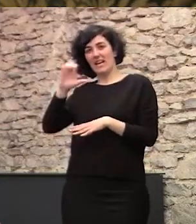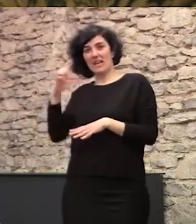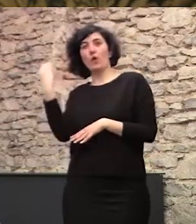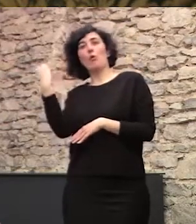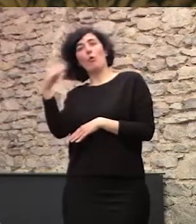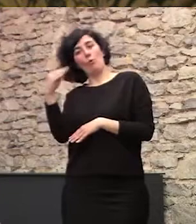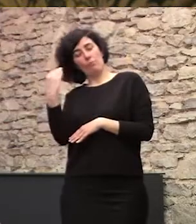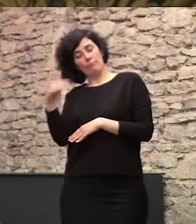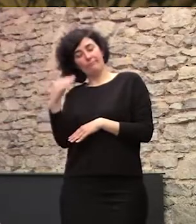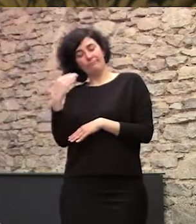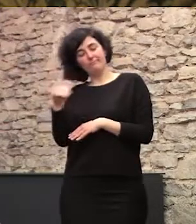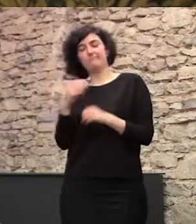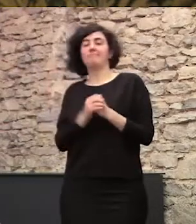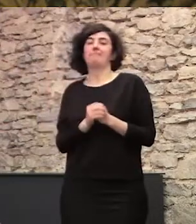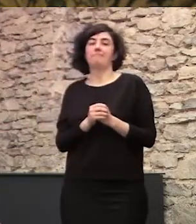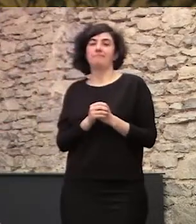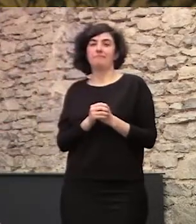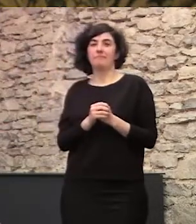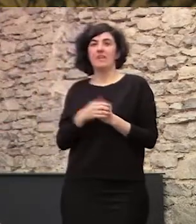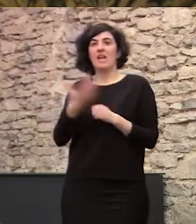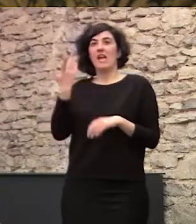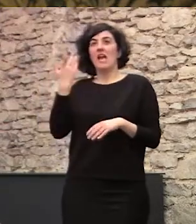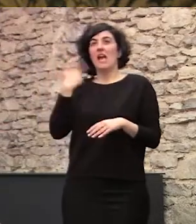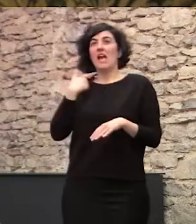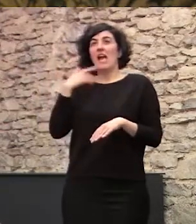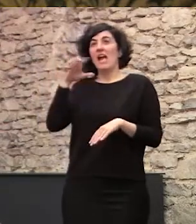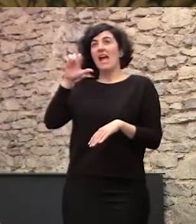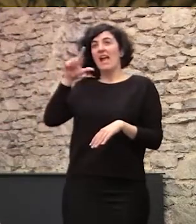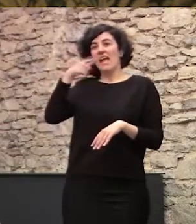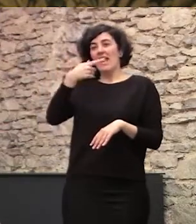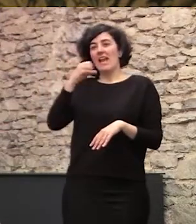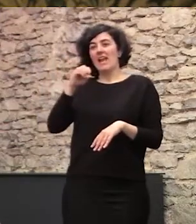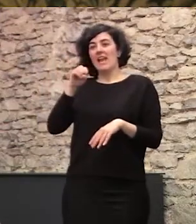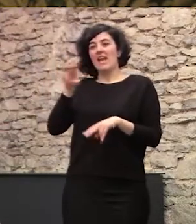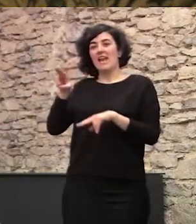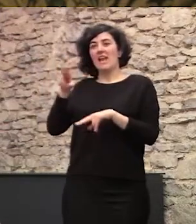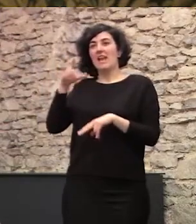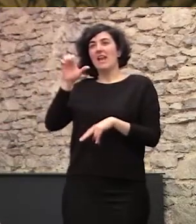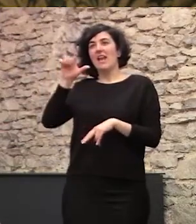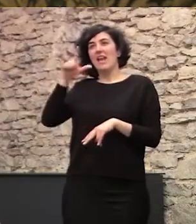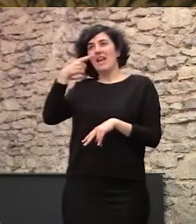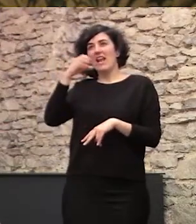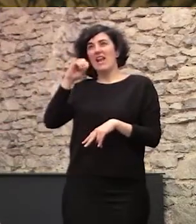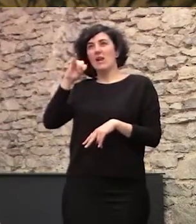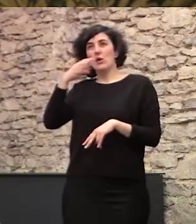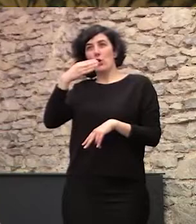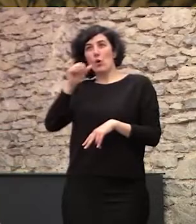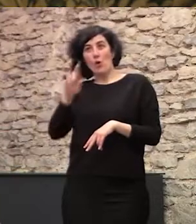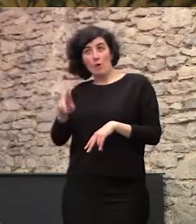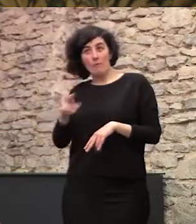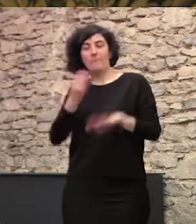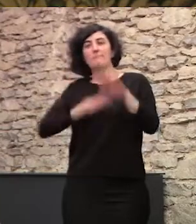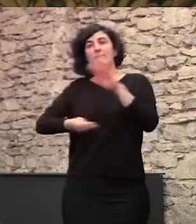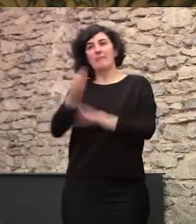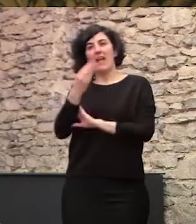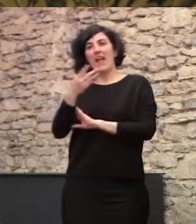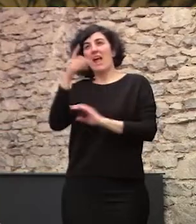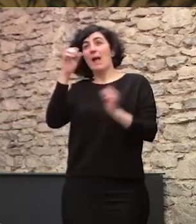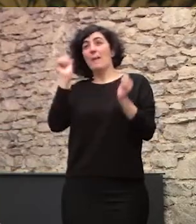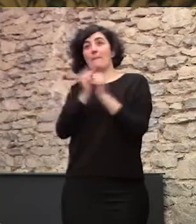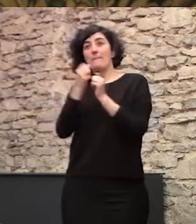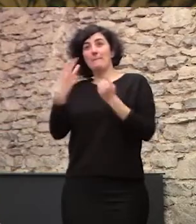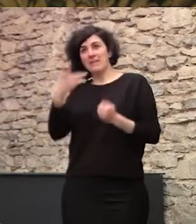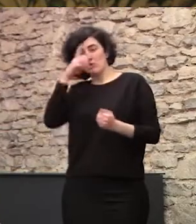gaztea bera, Elgoibarren jaioa, dela 28. Bai. 28 urte.